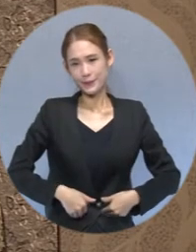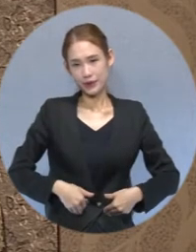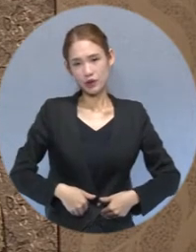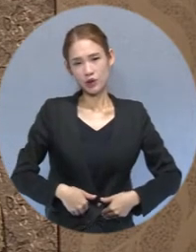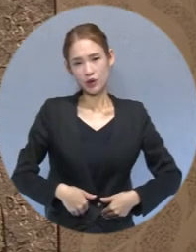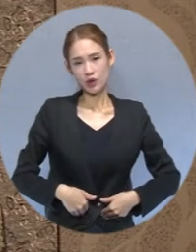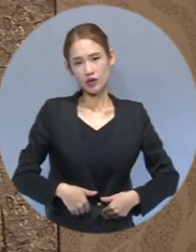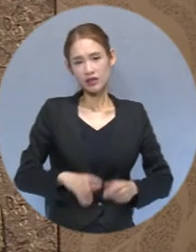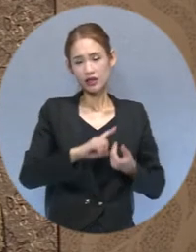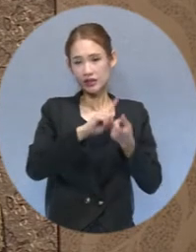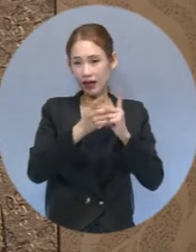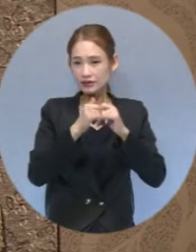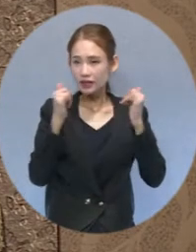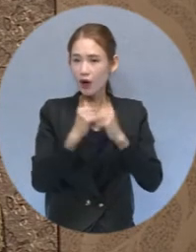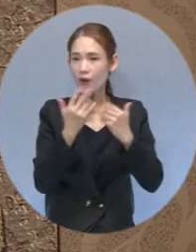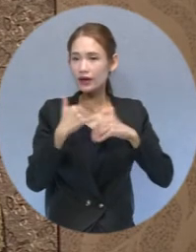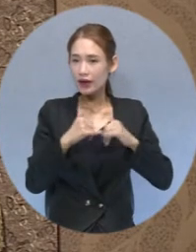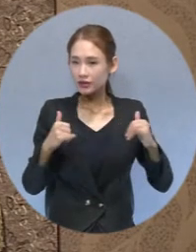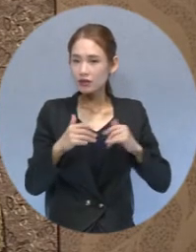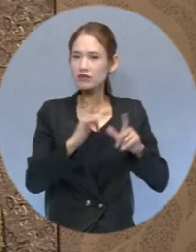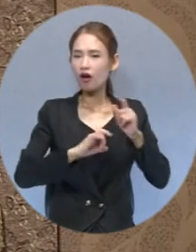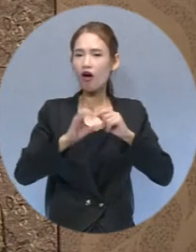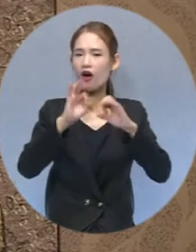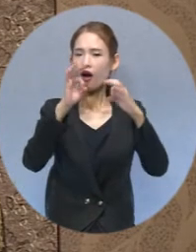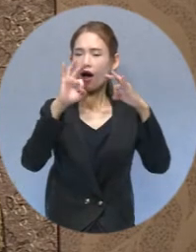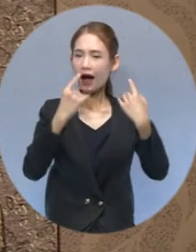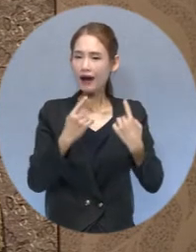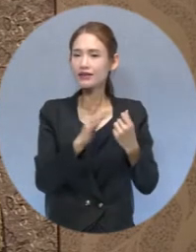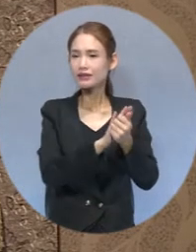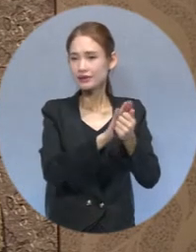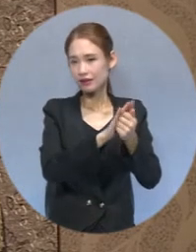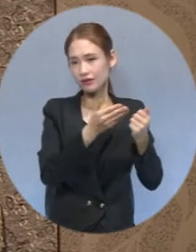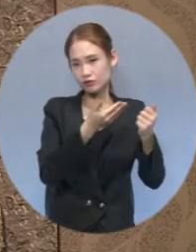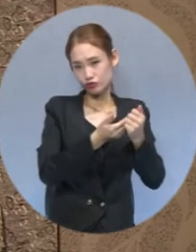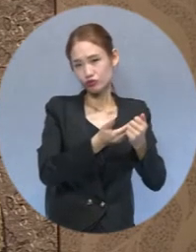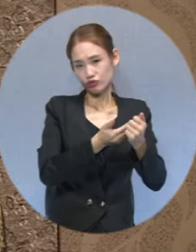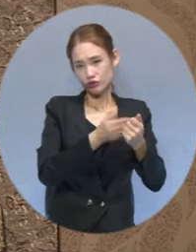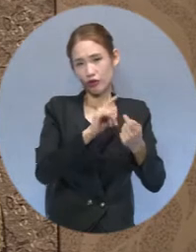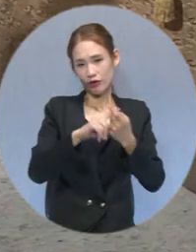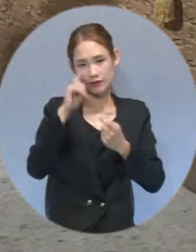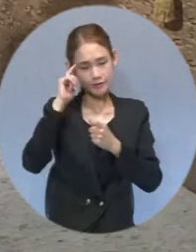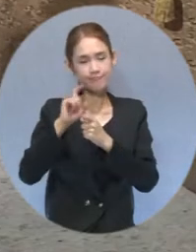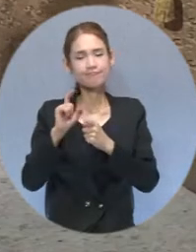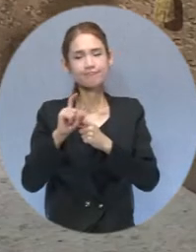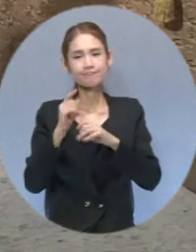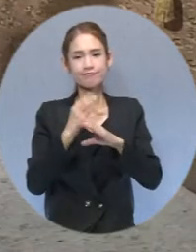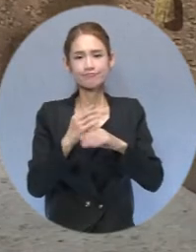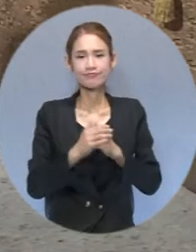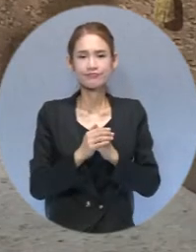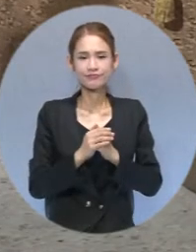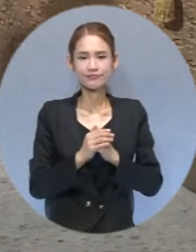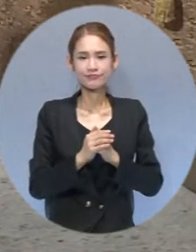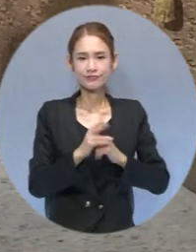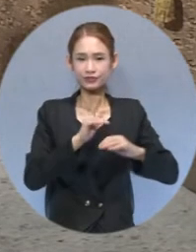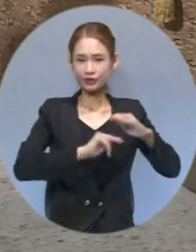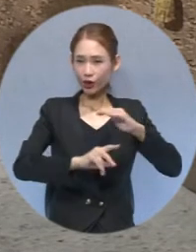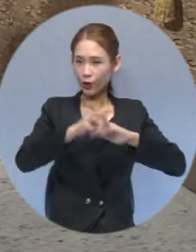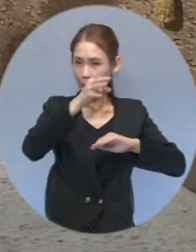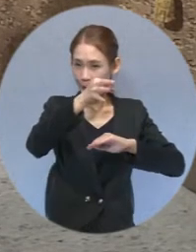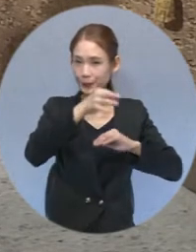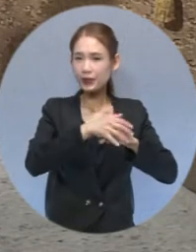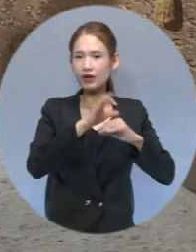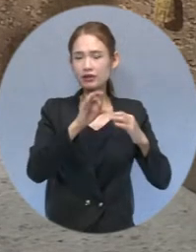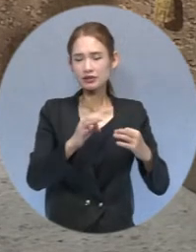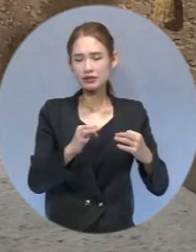약자에게는 네. 그 좀 할인 혜택이 더 주어진다거나 이런 부분은 저희가 지금 고민을 하고 있습니다. 네, 그러니까 대중교통비의